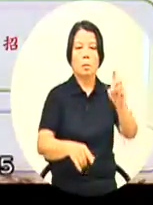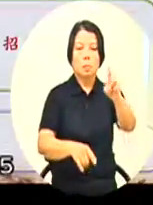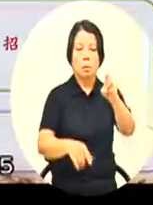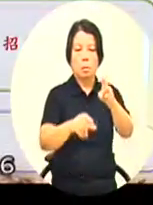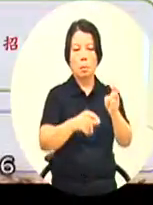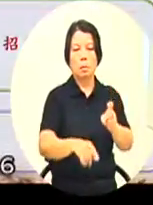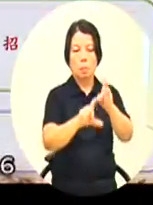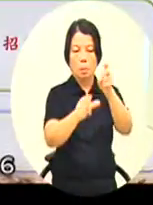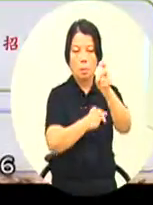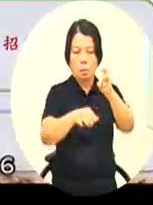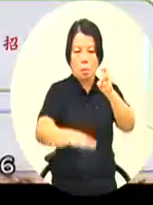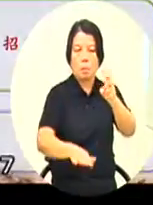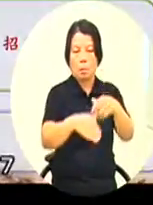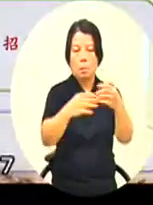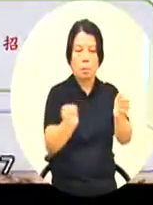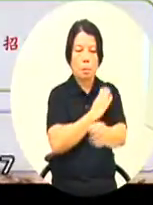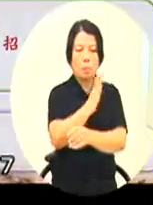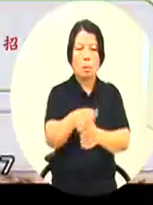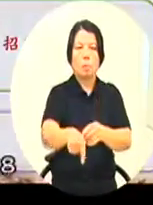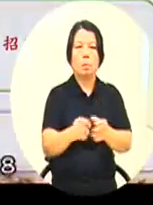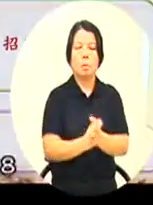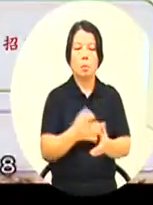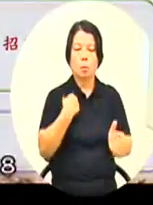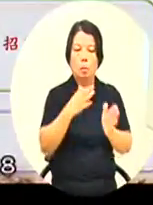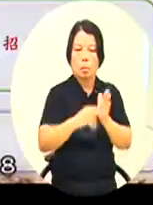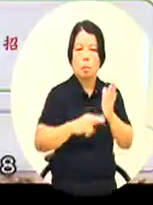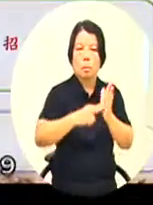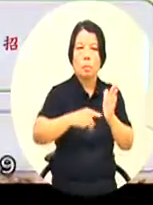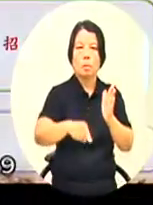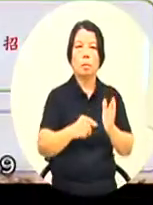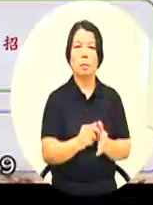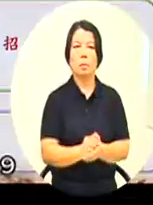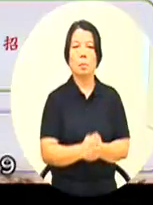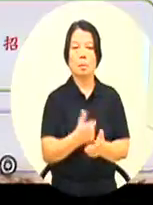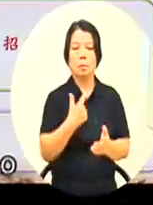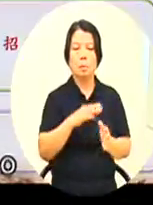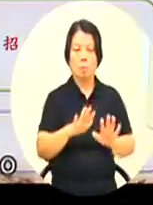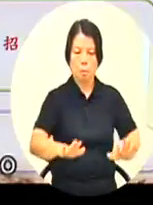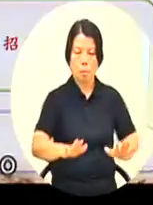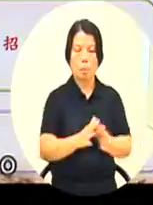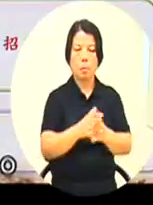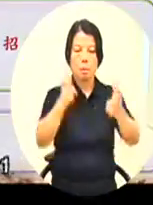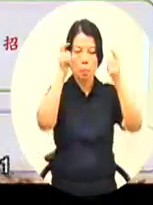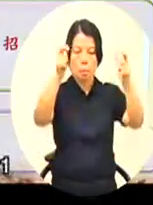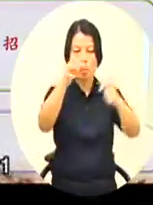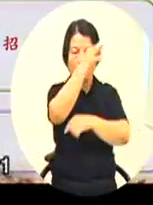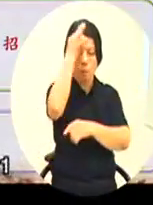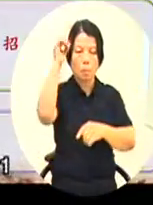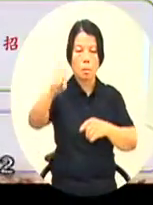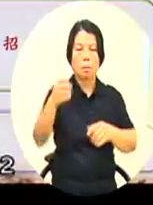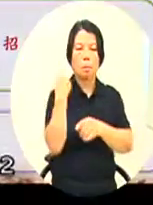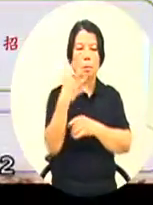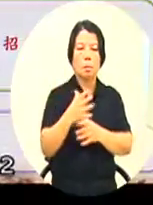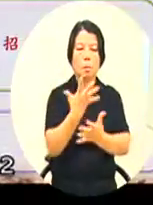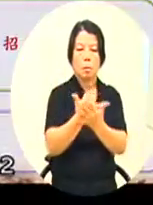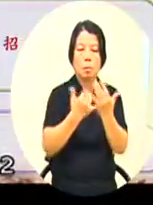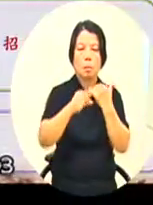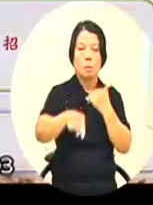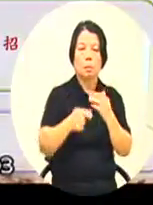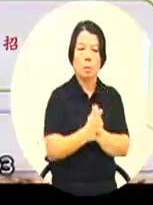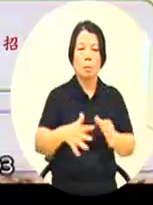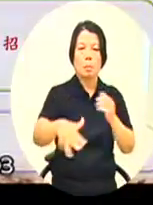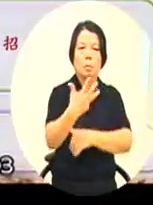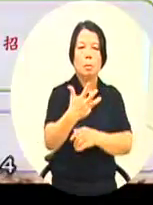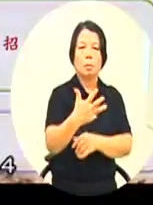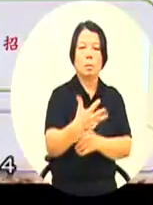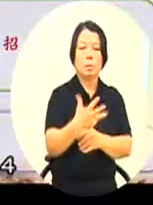千。那我讲一个比较比例，例如说像举例来说，像高师大今年的新生也是大概860人